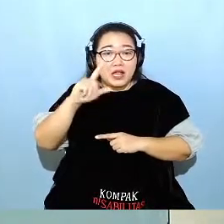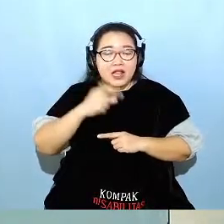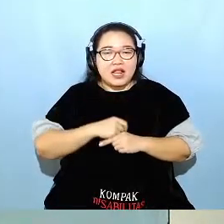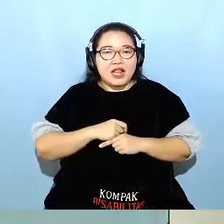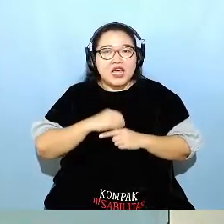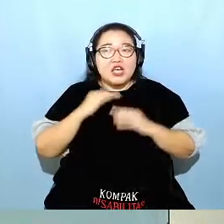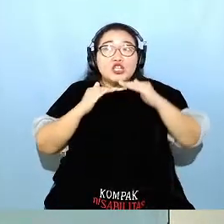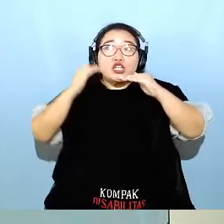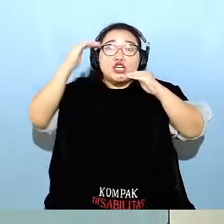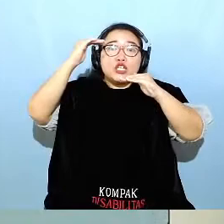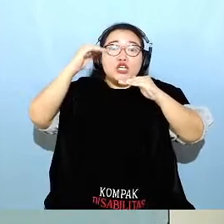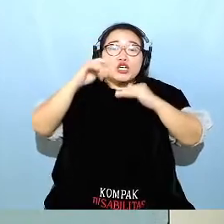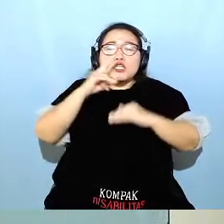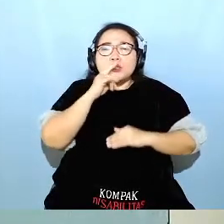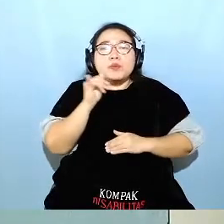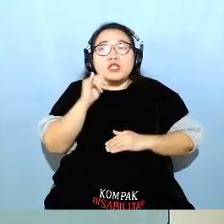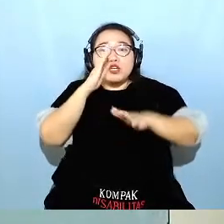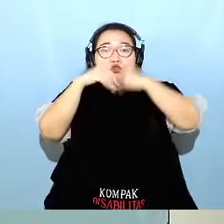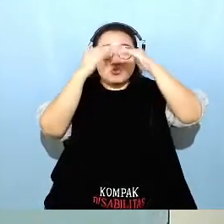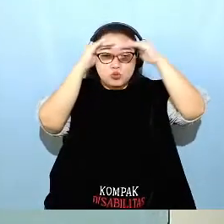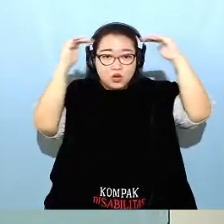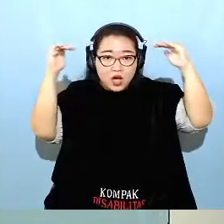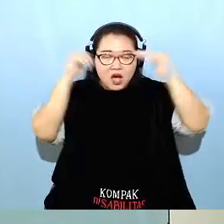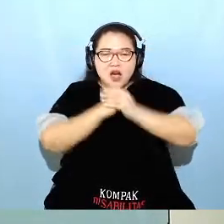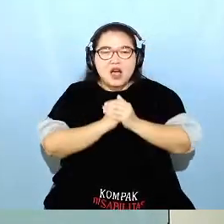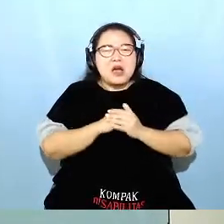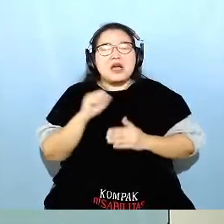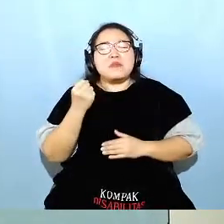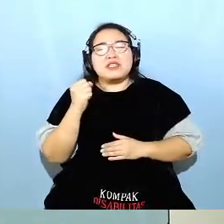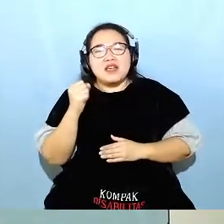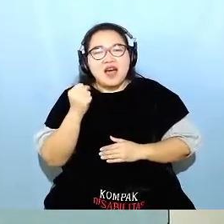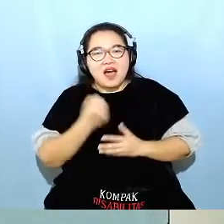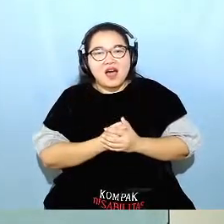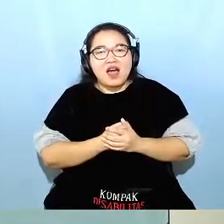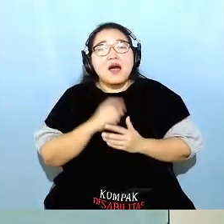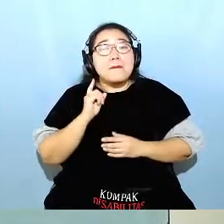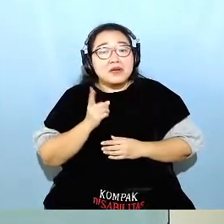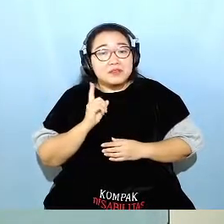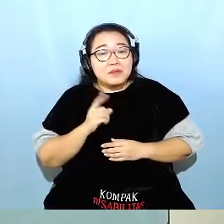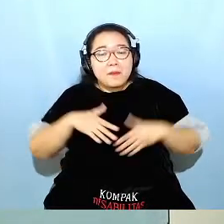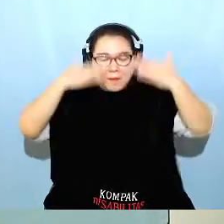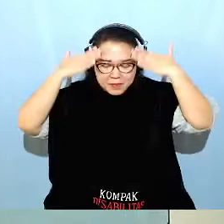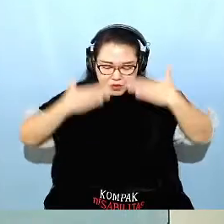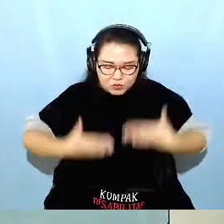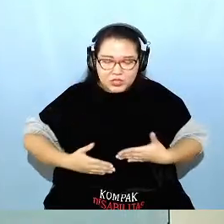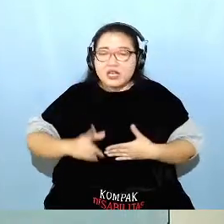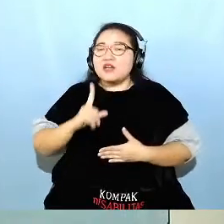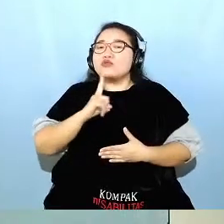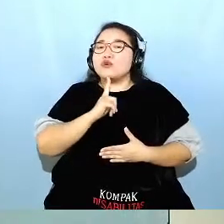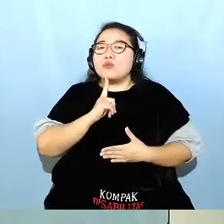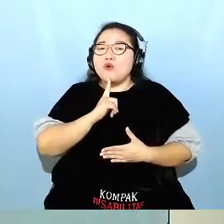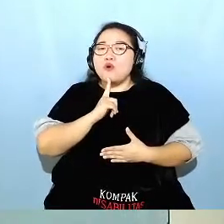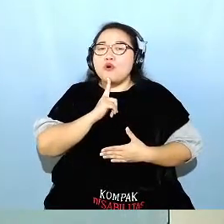kacau balau. Yang satu minta bata dikasih batu. Yang satu minta pasir dikasih